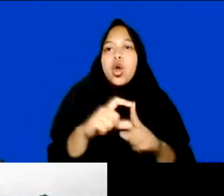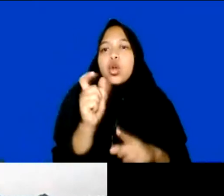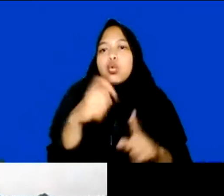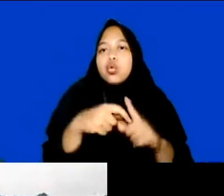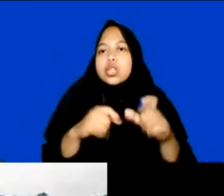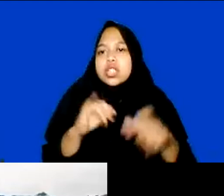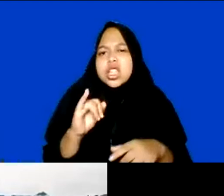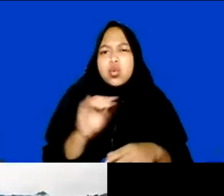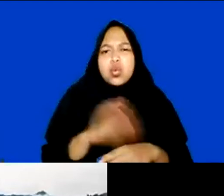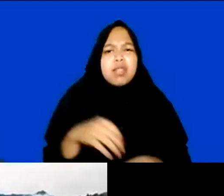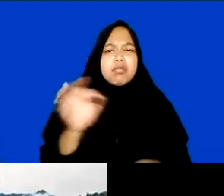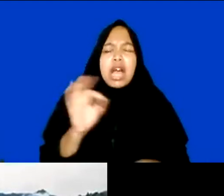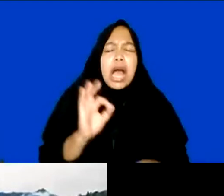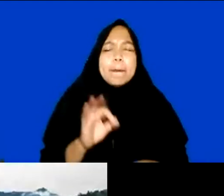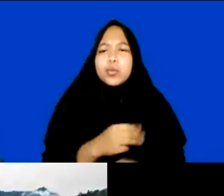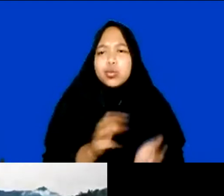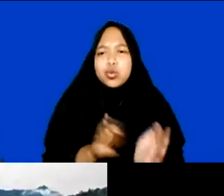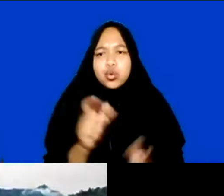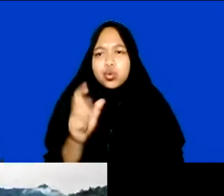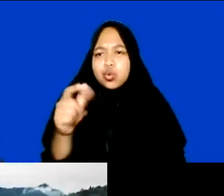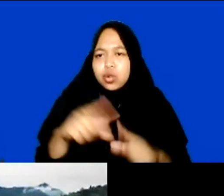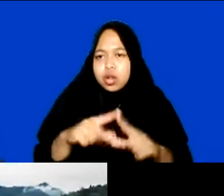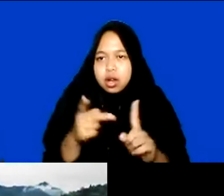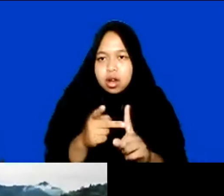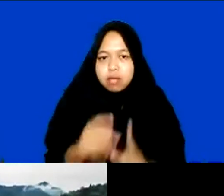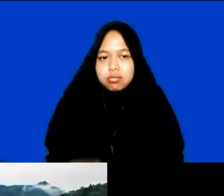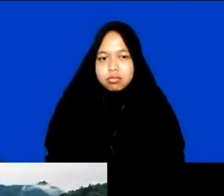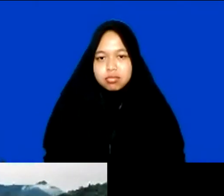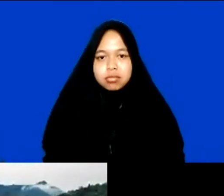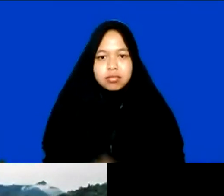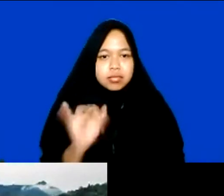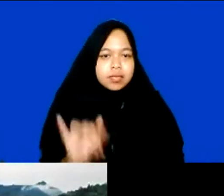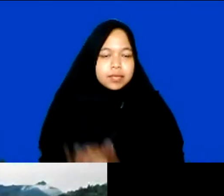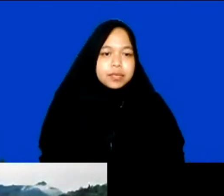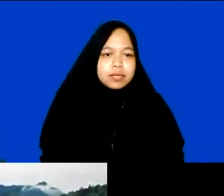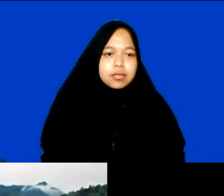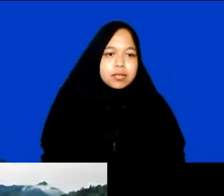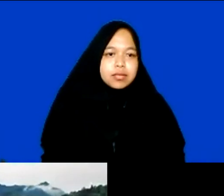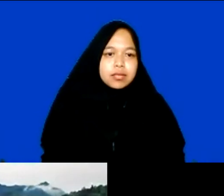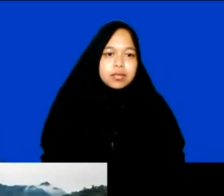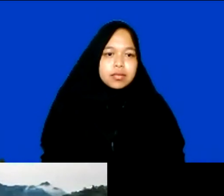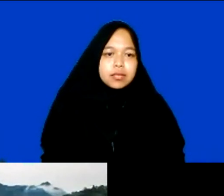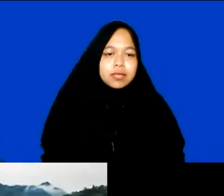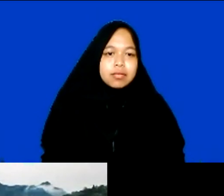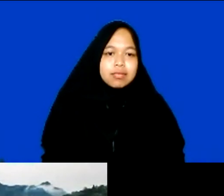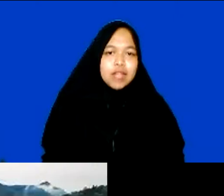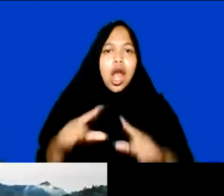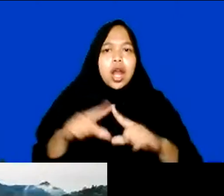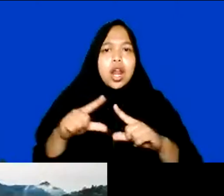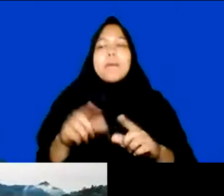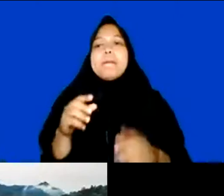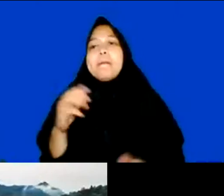murah. Ya lumayan mahal lah untuk satu lembar kulit aja itu kan biayanya lumayan mahal. Belum alat-alatnya